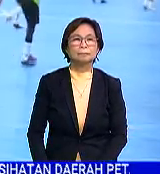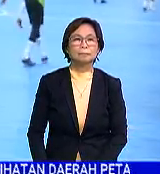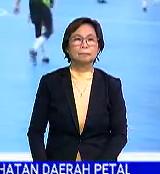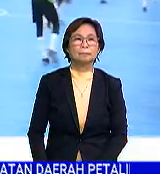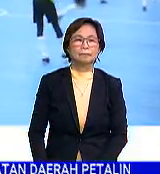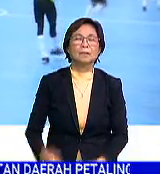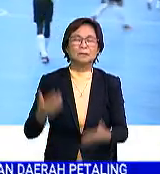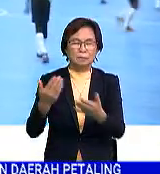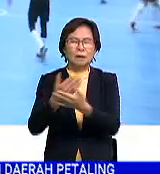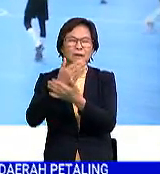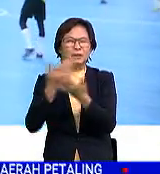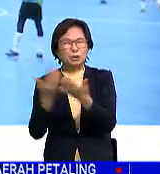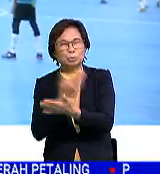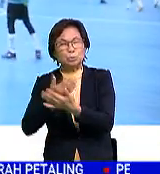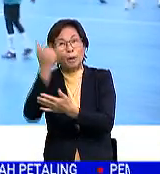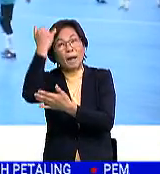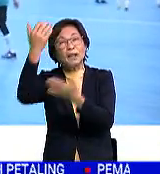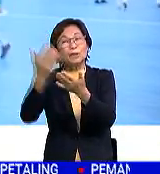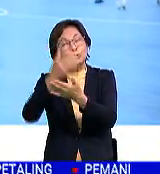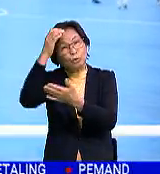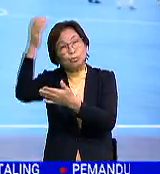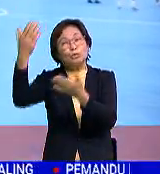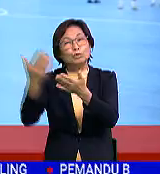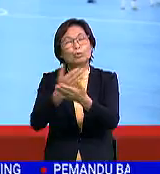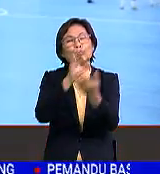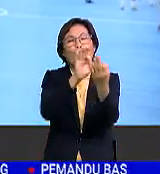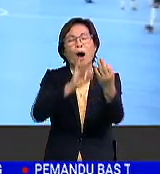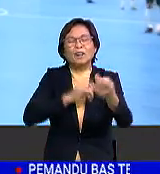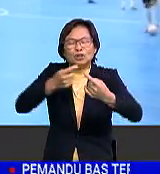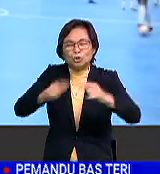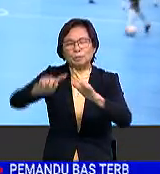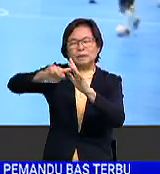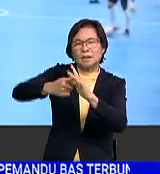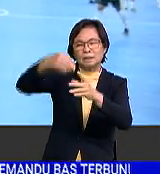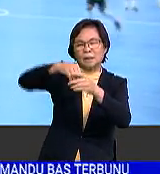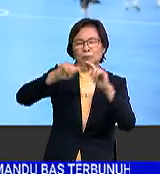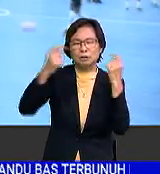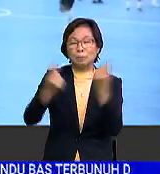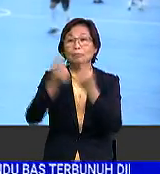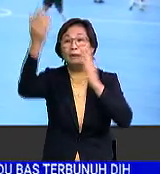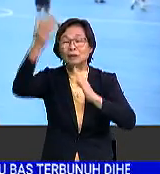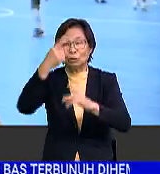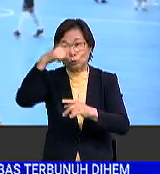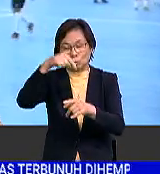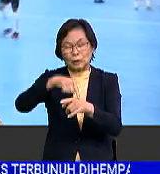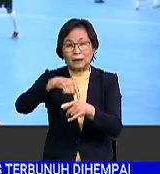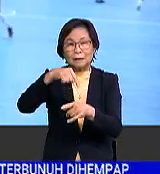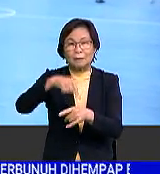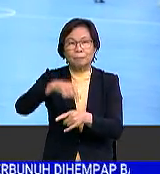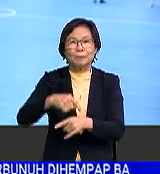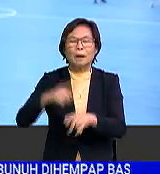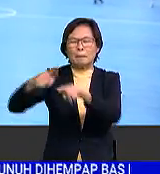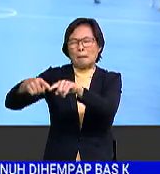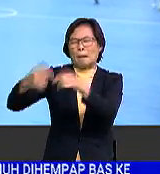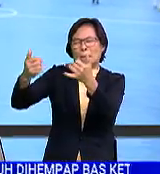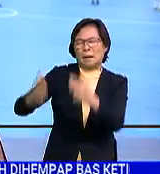Some new idea, new concept, also the new trend of futsal. I akan cuba implement dalam tim Malaysia untuk kali ini. But also on depend kita punya